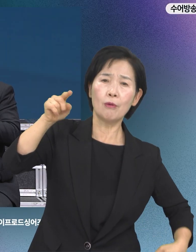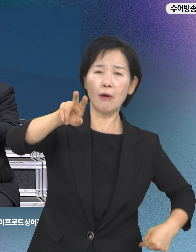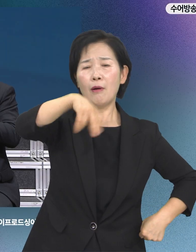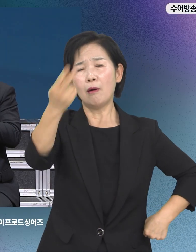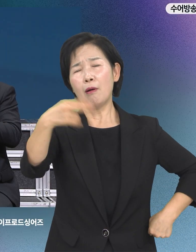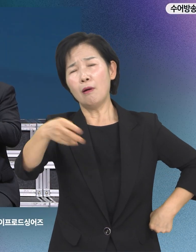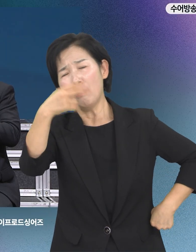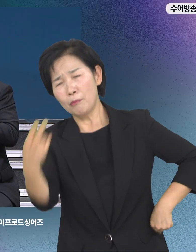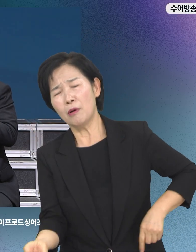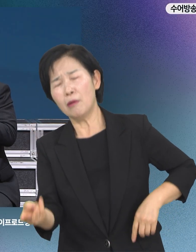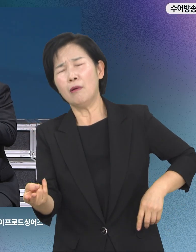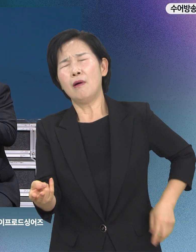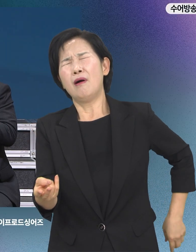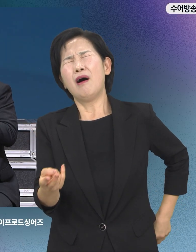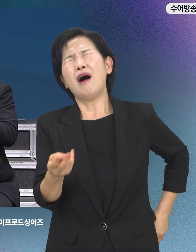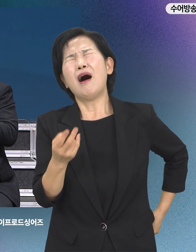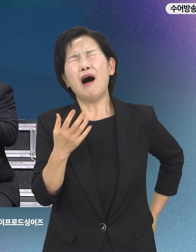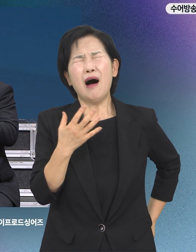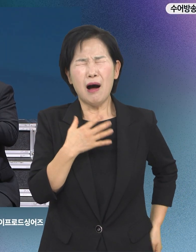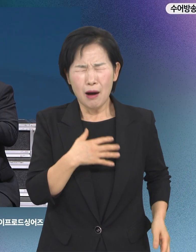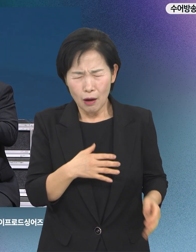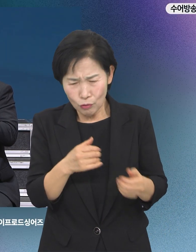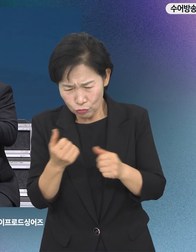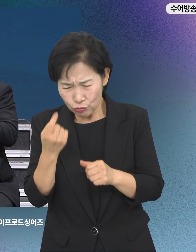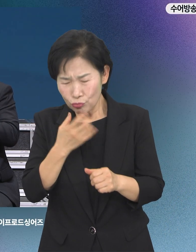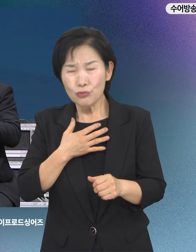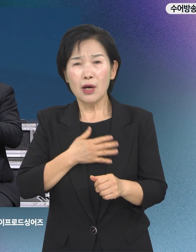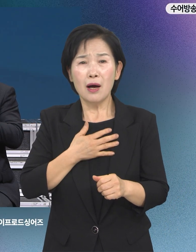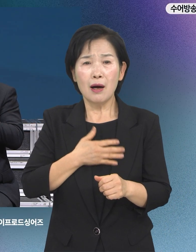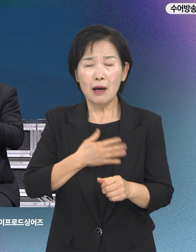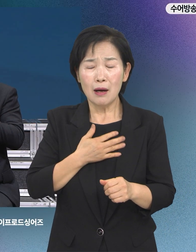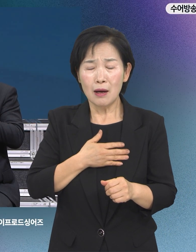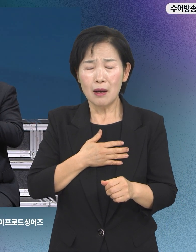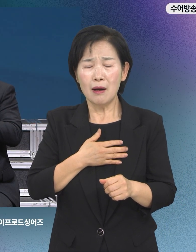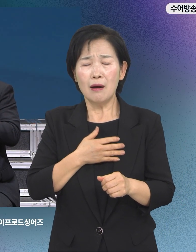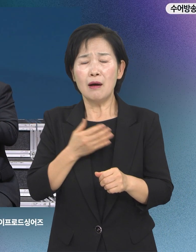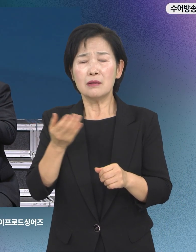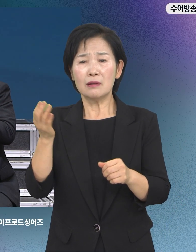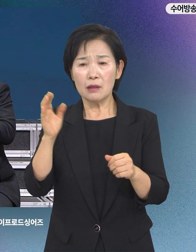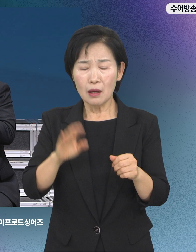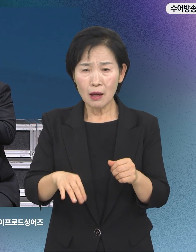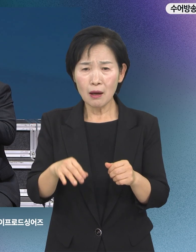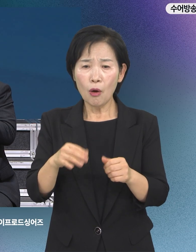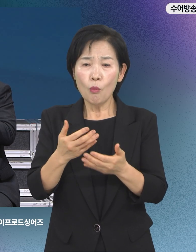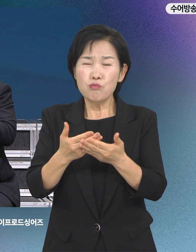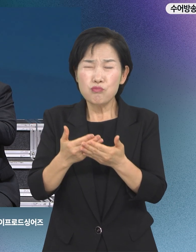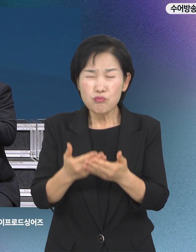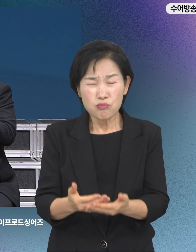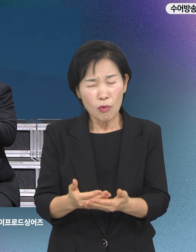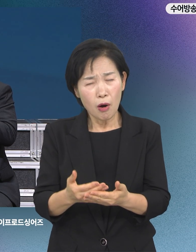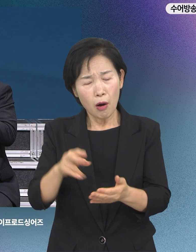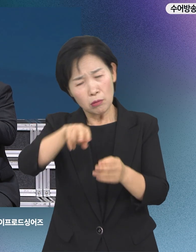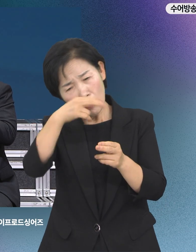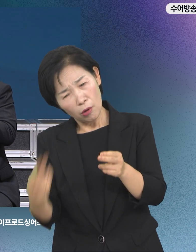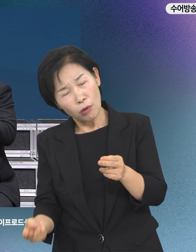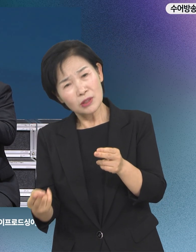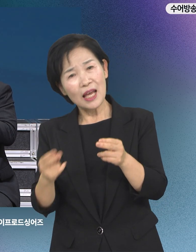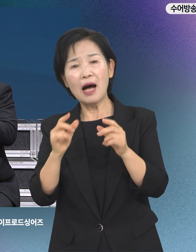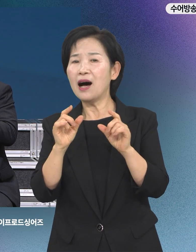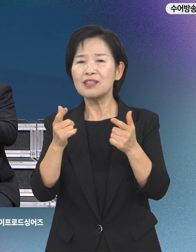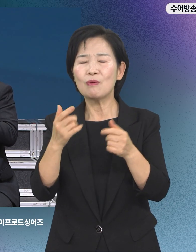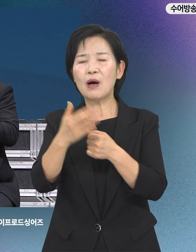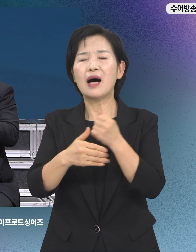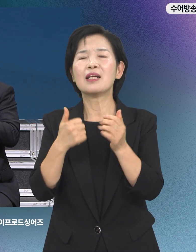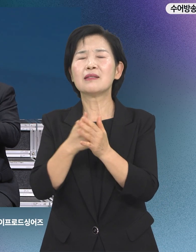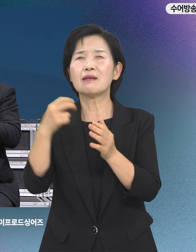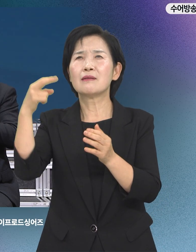줄 알았지만 넥타이가 몸무게를 버티지 못한 것이 아니라 하나님께서 저를 살리시려고 끊어주신